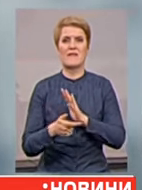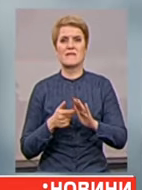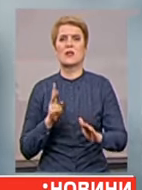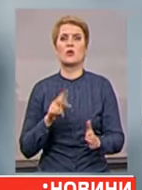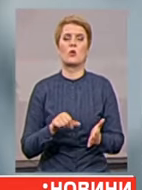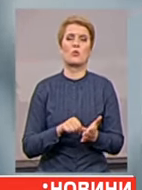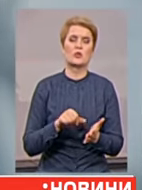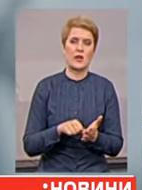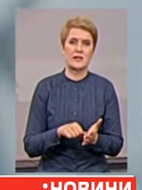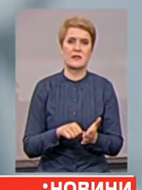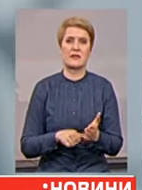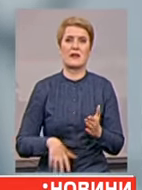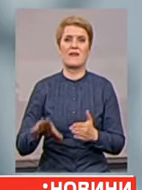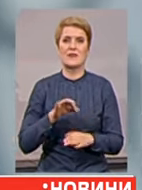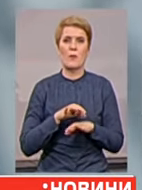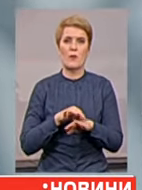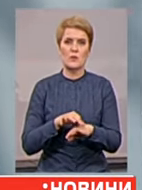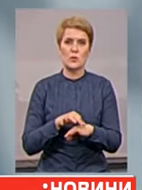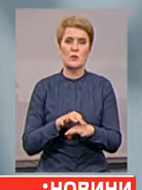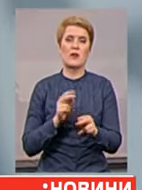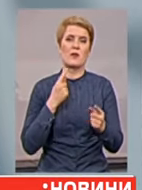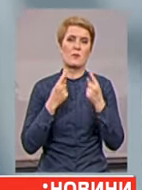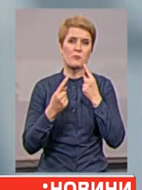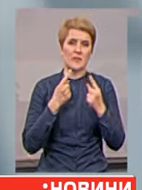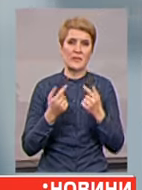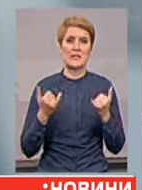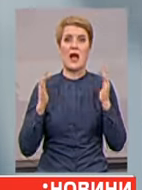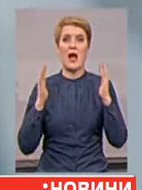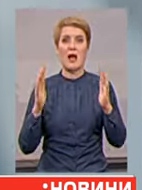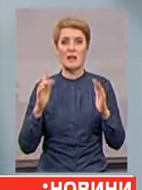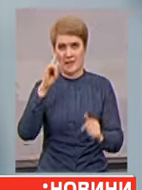кто участие принимал. С ними проведут профилактические беседы. Сейчас на Аллее Славы спокойно.